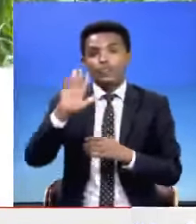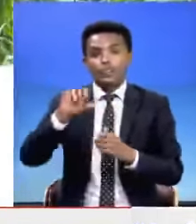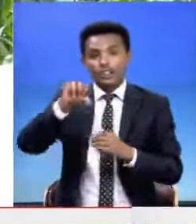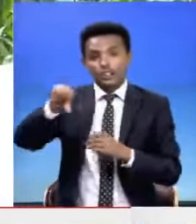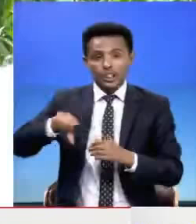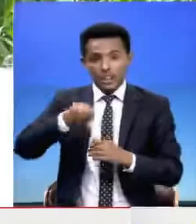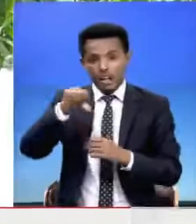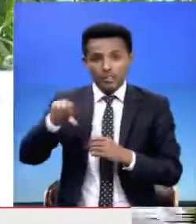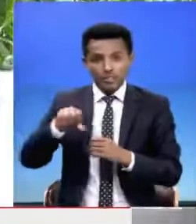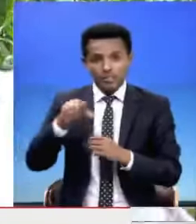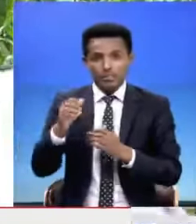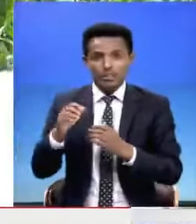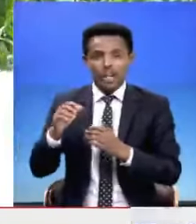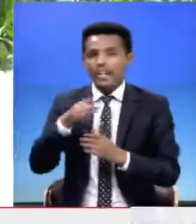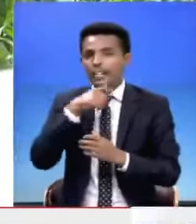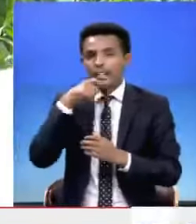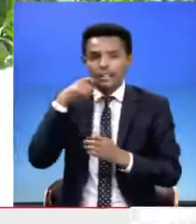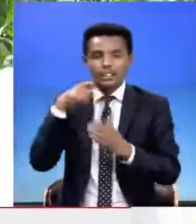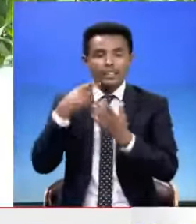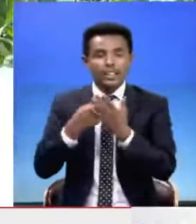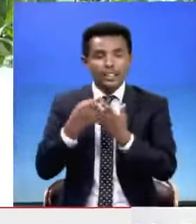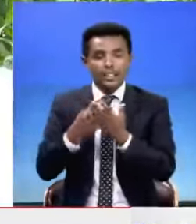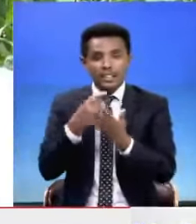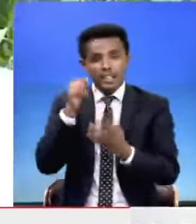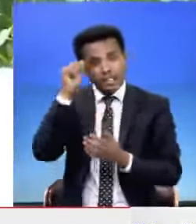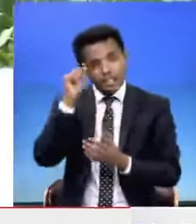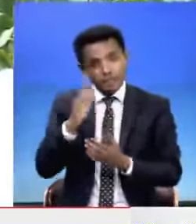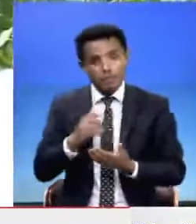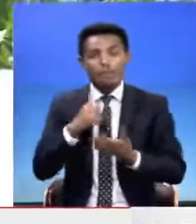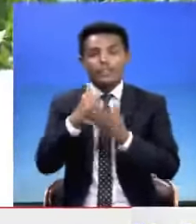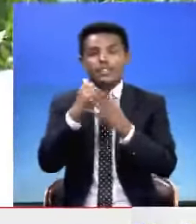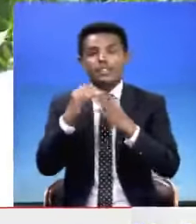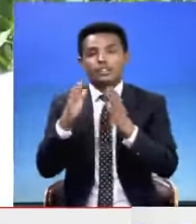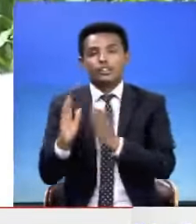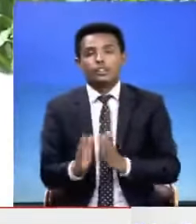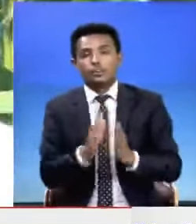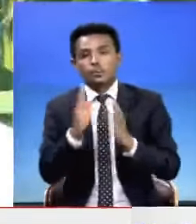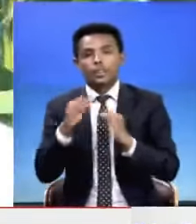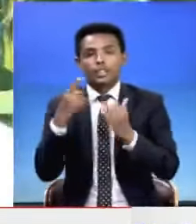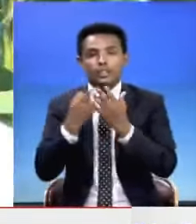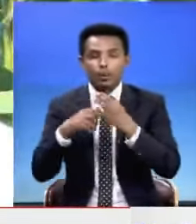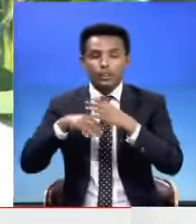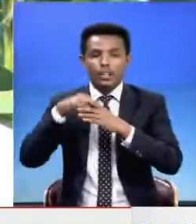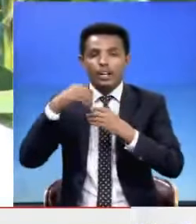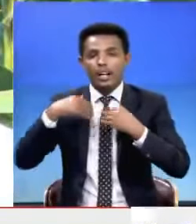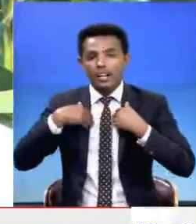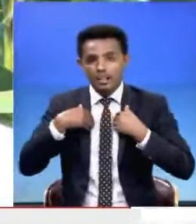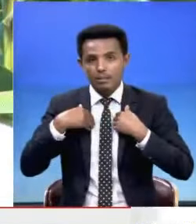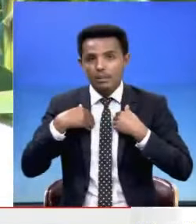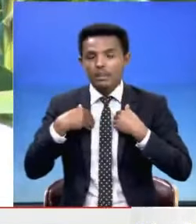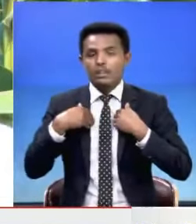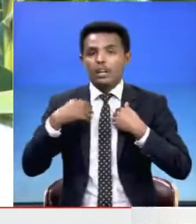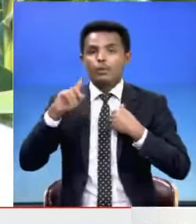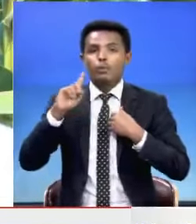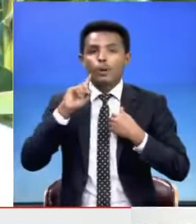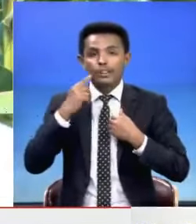አርቀን ያንን የነሱ ለመለገስ ዝግጁ ነን። አሁንም እያወጣን ያለው እንኳን ለብዙ ቀን የወጣው ቀርቶ አንድ